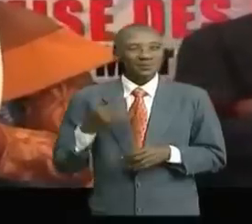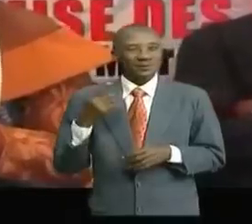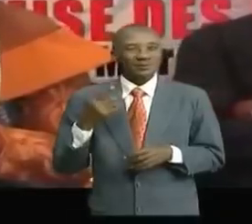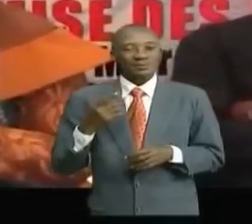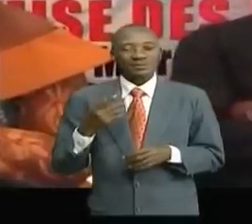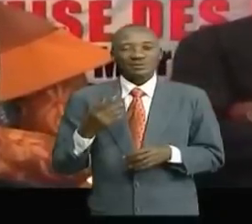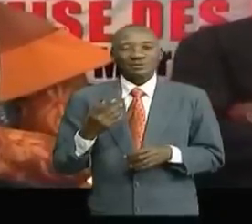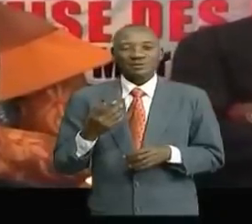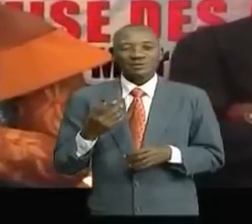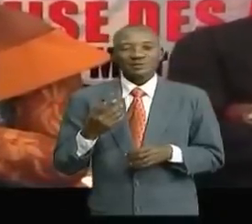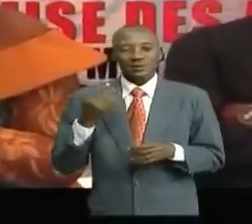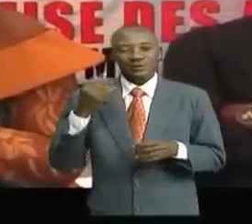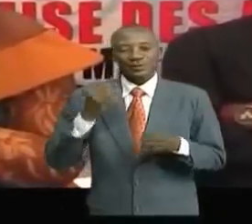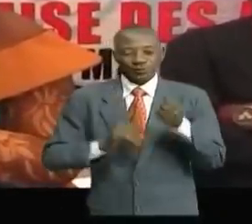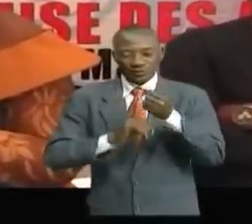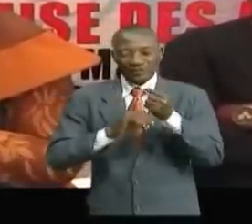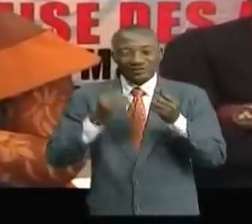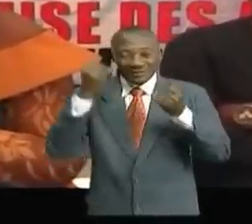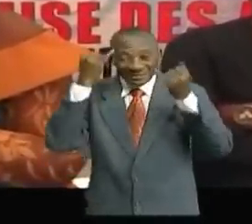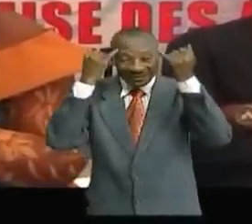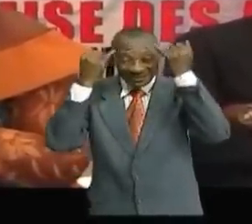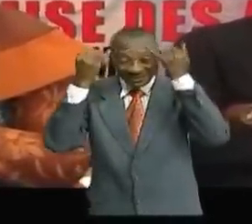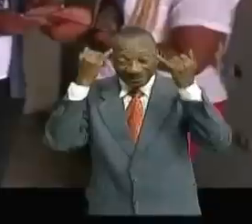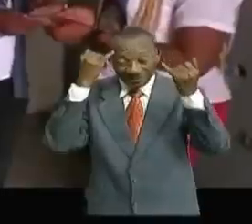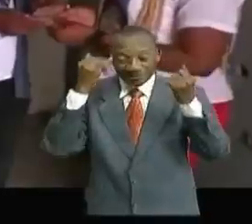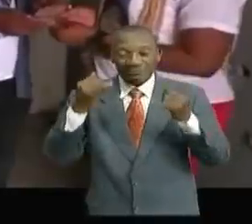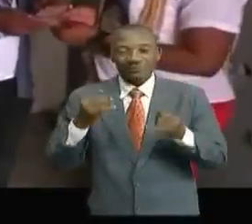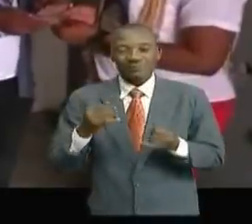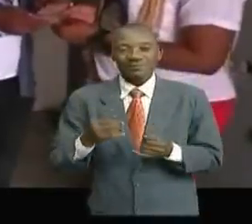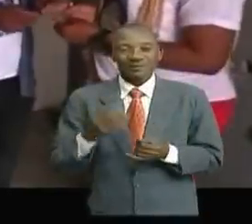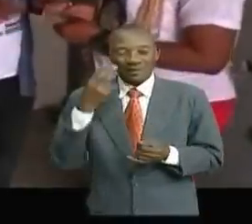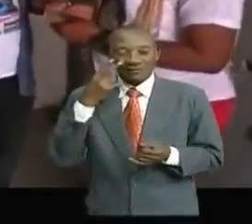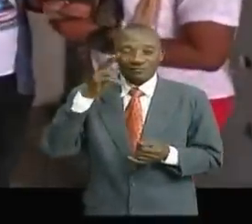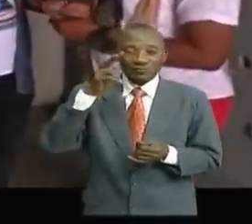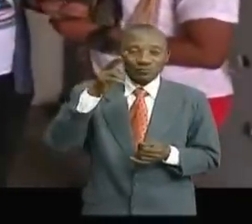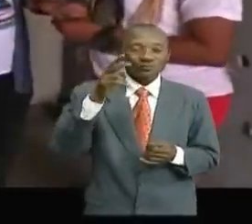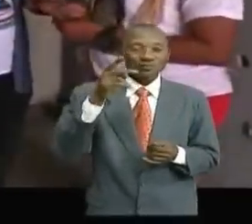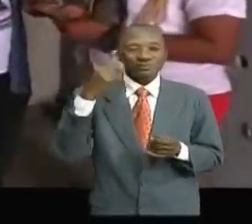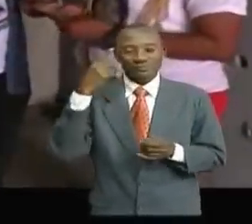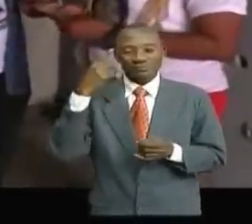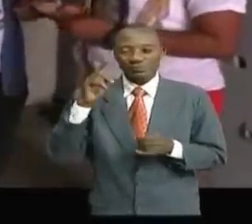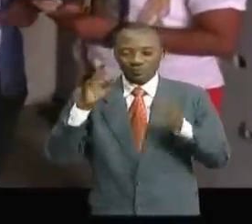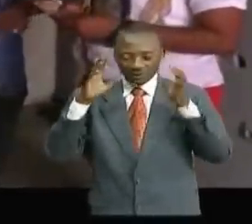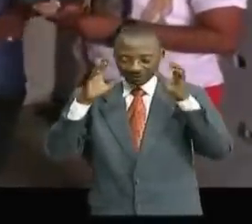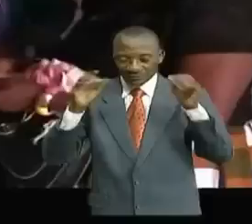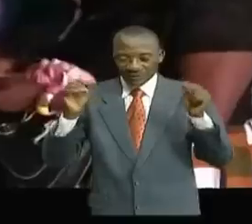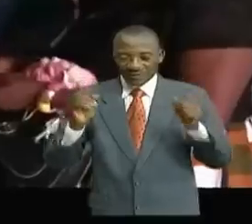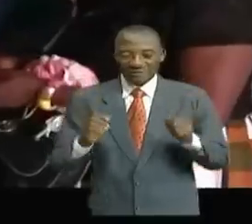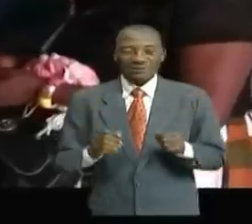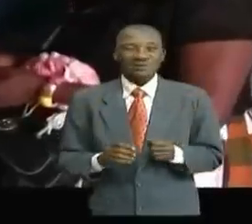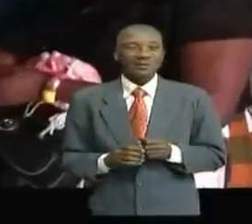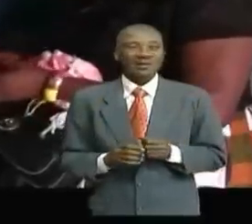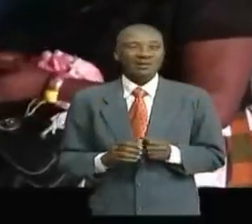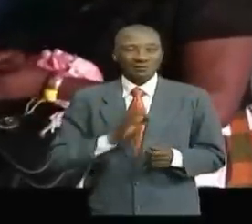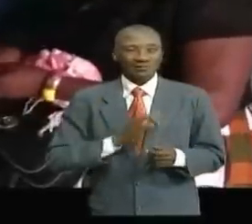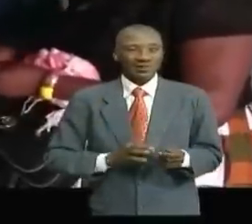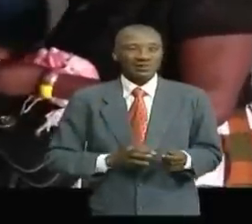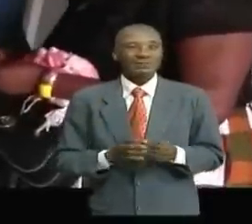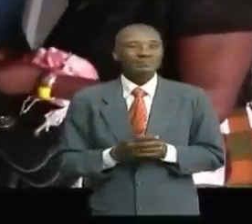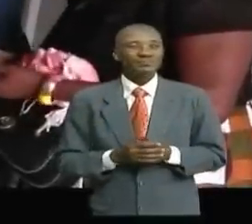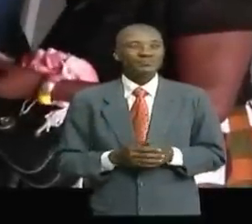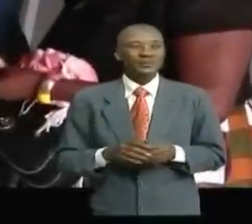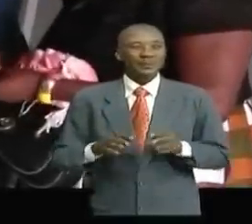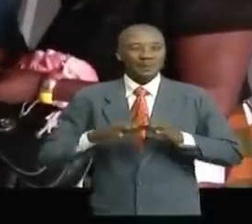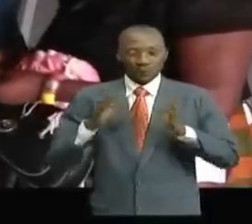Ce cadre de la Ligue des jeunes de l'IDPS a procédé également à la remise des épargnes aux membres de l'association des